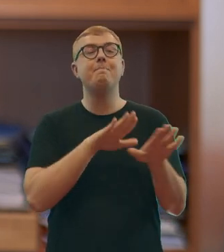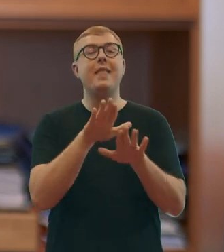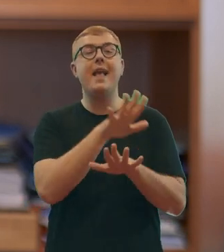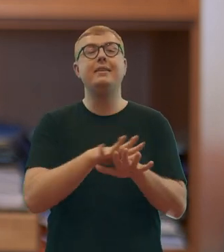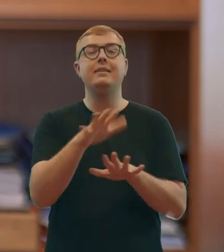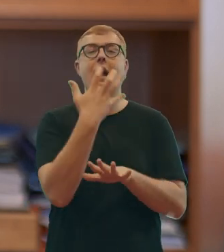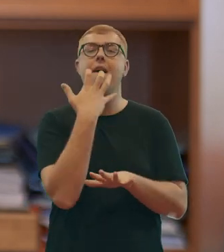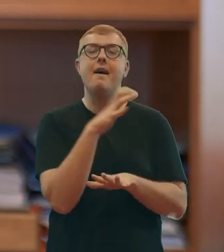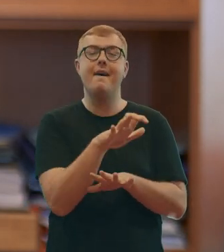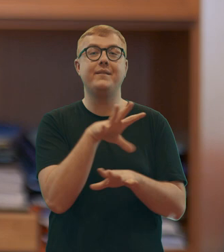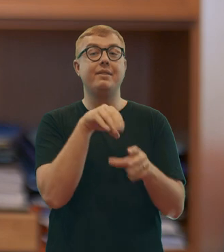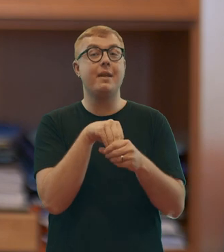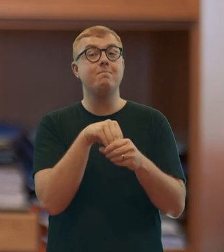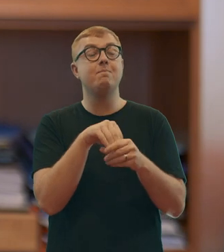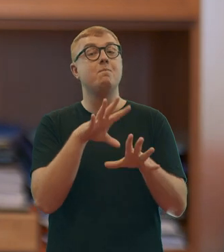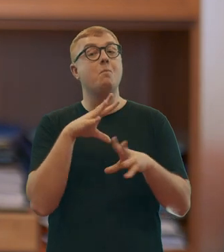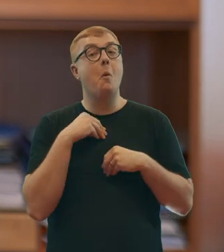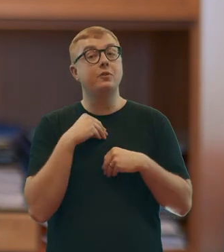egzotycznych miejscach